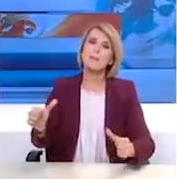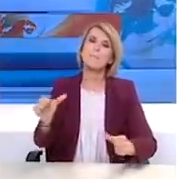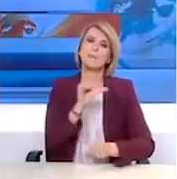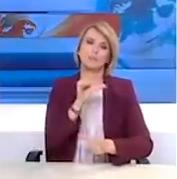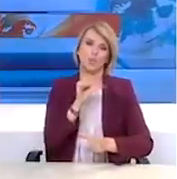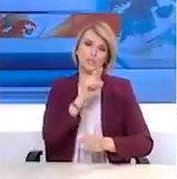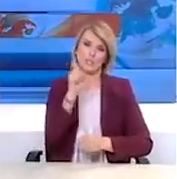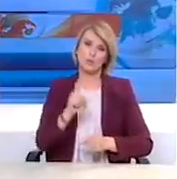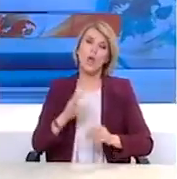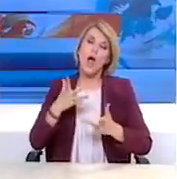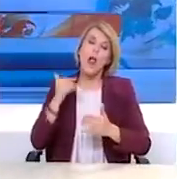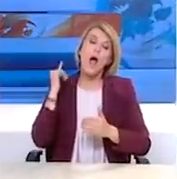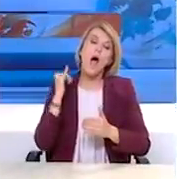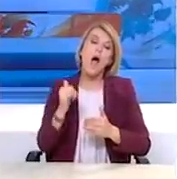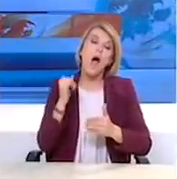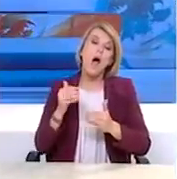καιρό.